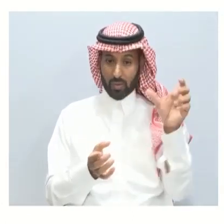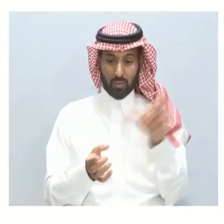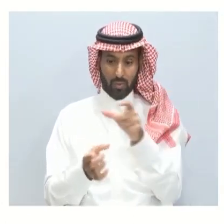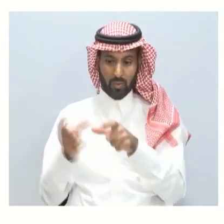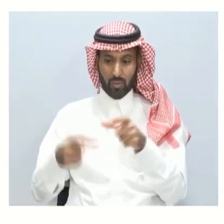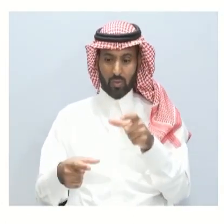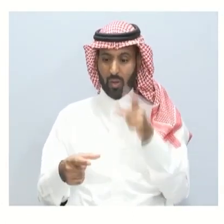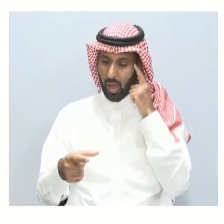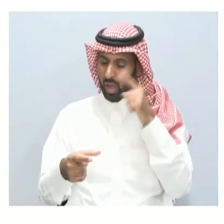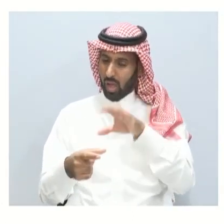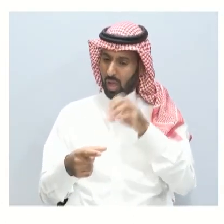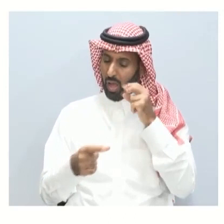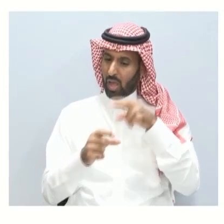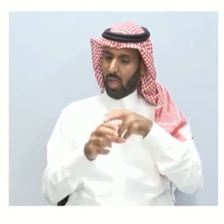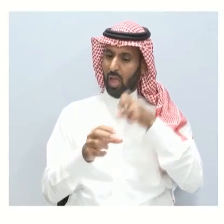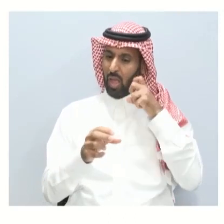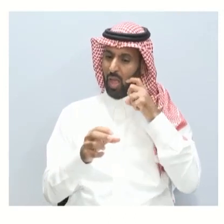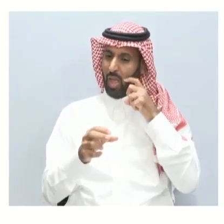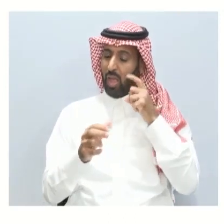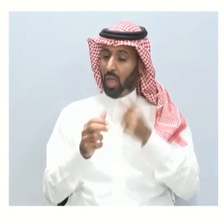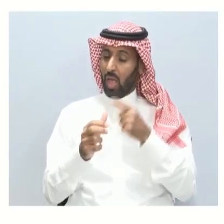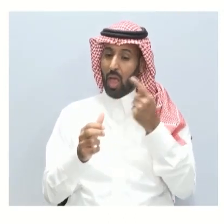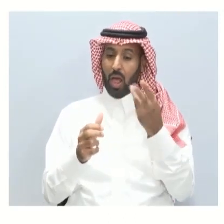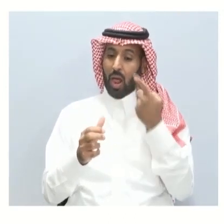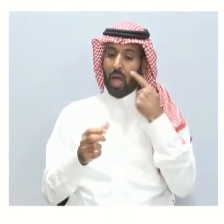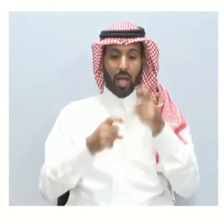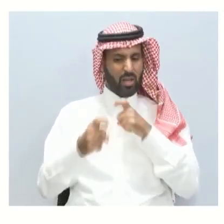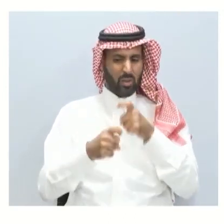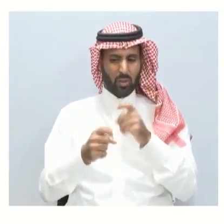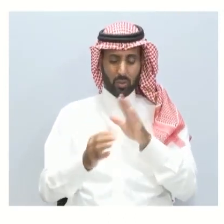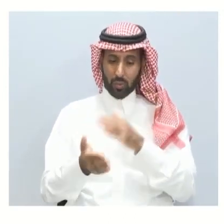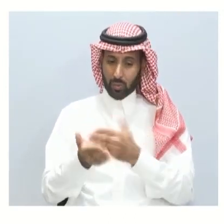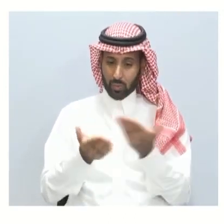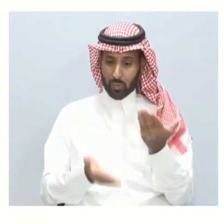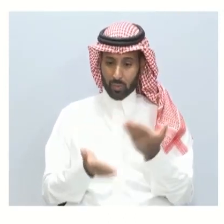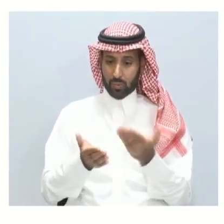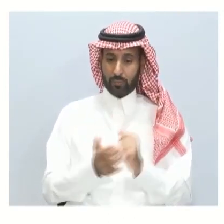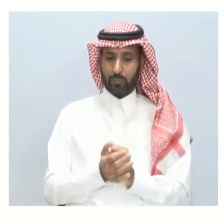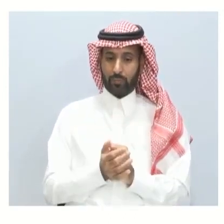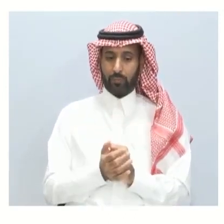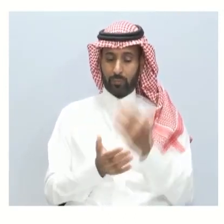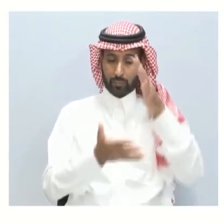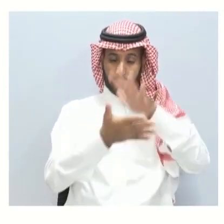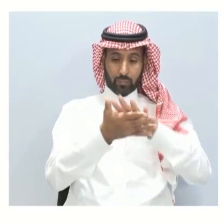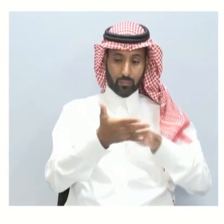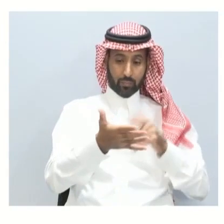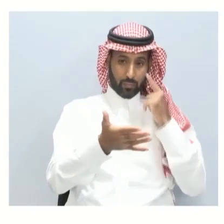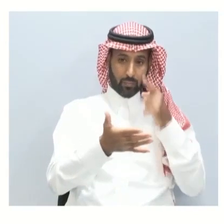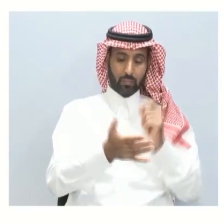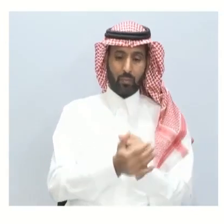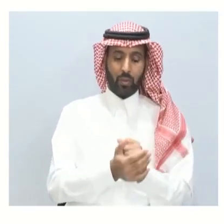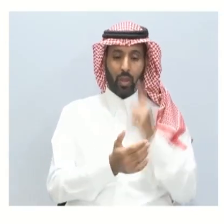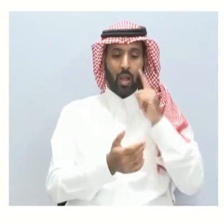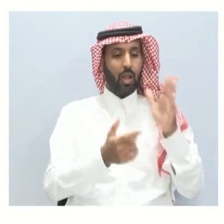الاخرى وتستخرج اللي هو الالكترونات التكافل ايضا انظر معي